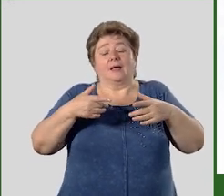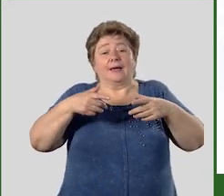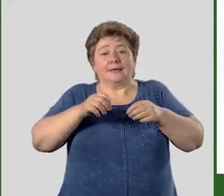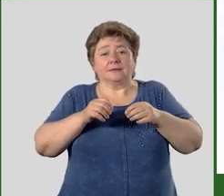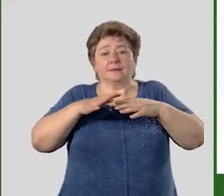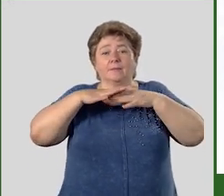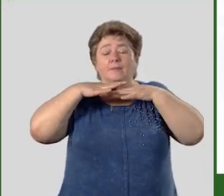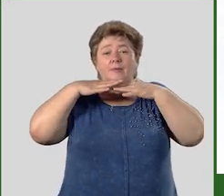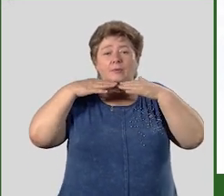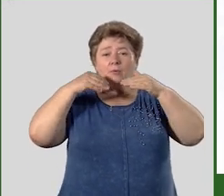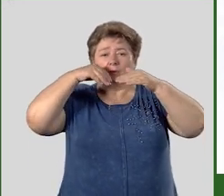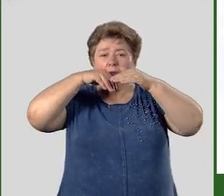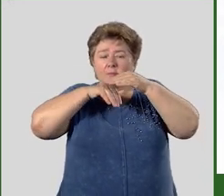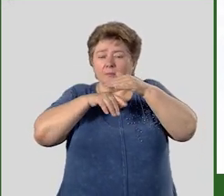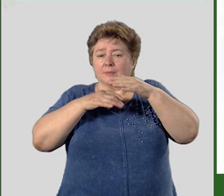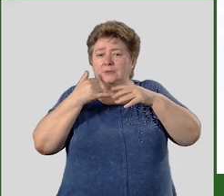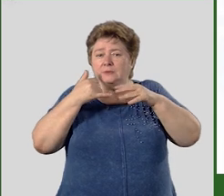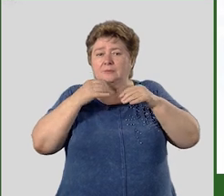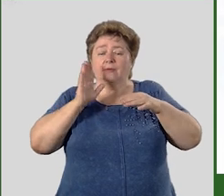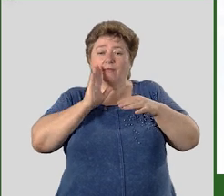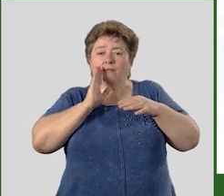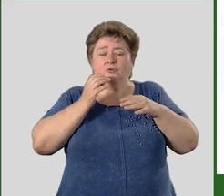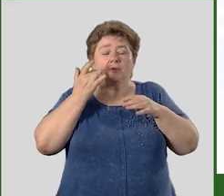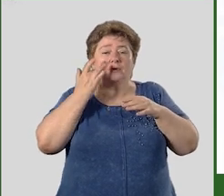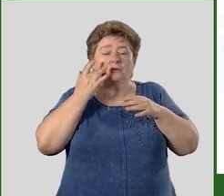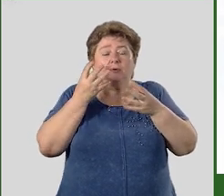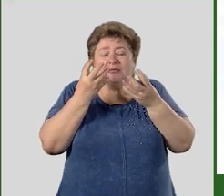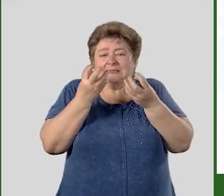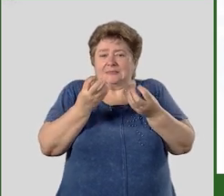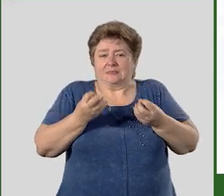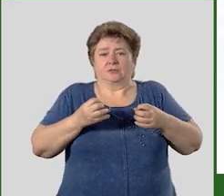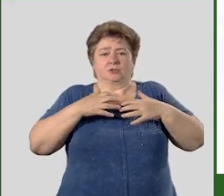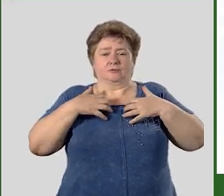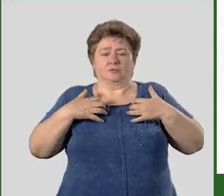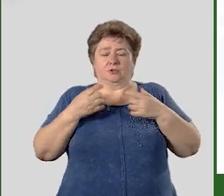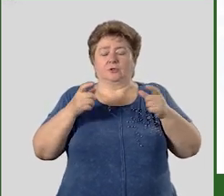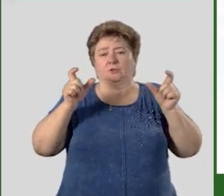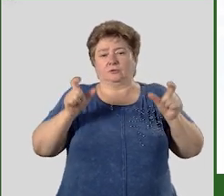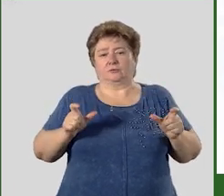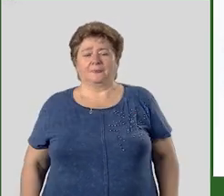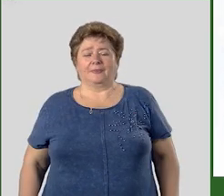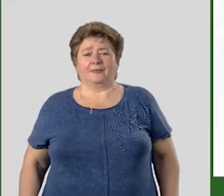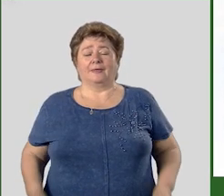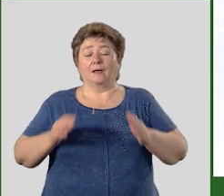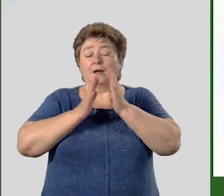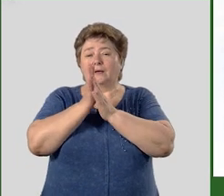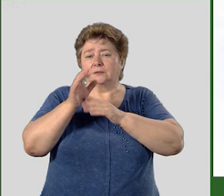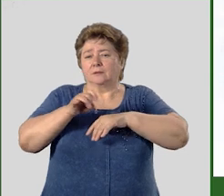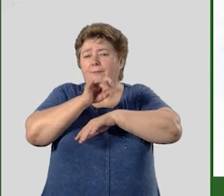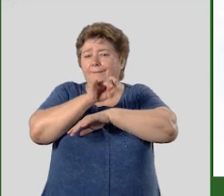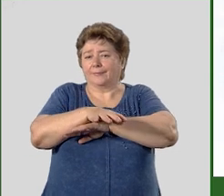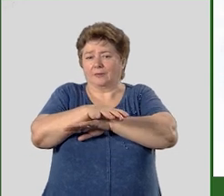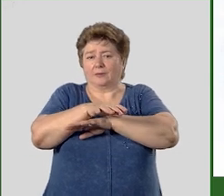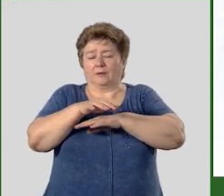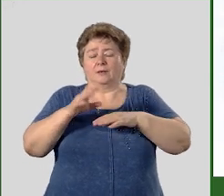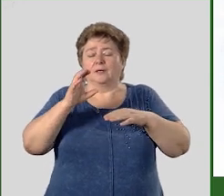которые перенасыщены подземными водами и способны засасывать животных и людей. Растительность